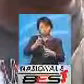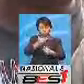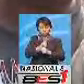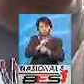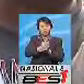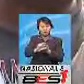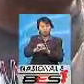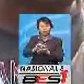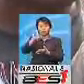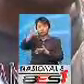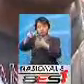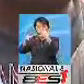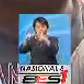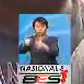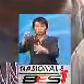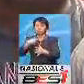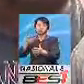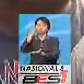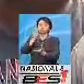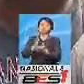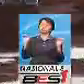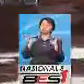yang mana dibkukan yang mana kita orang dah tak ada pekerjaan